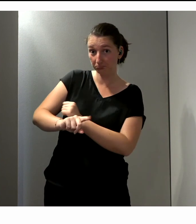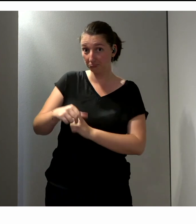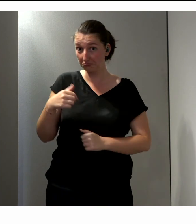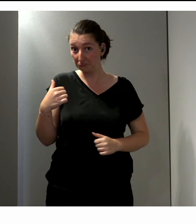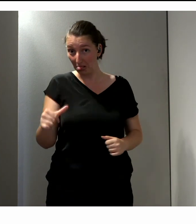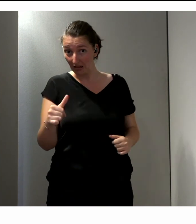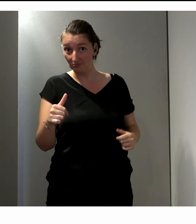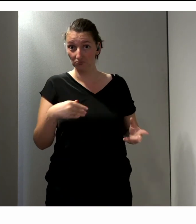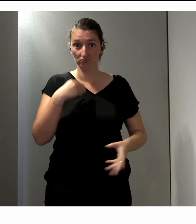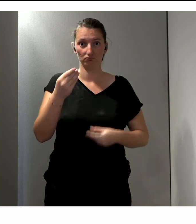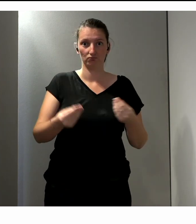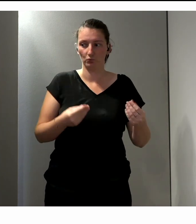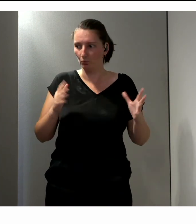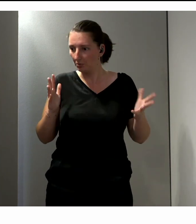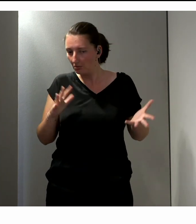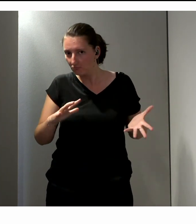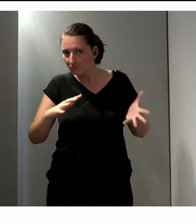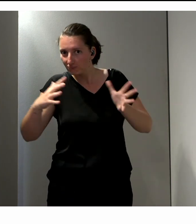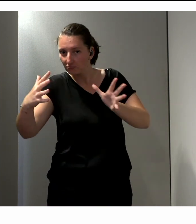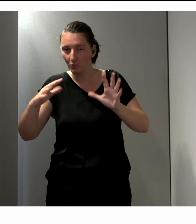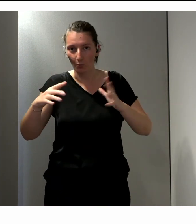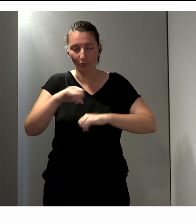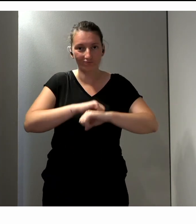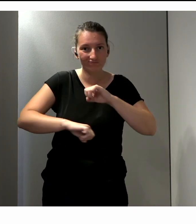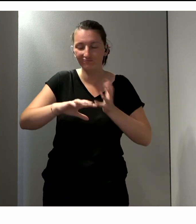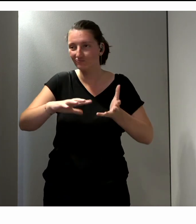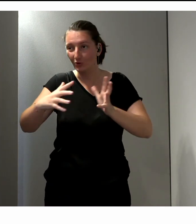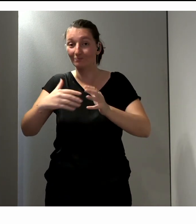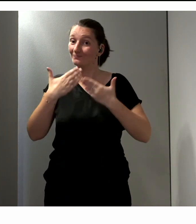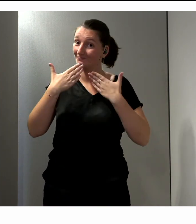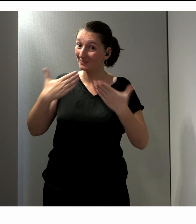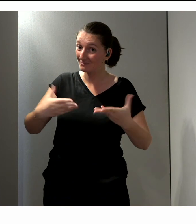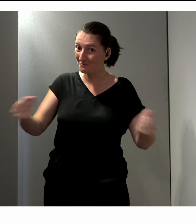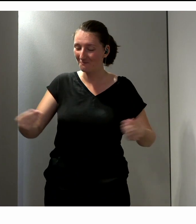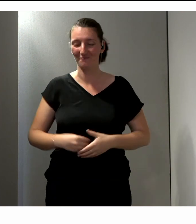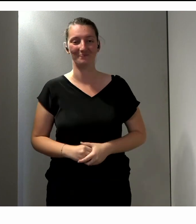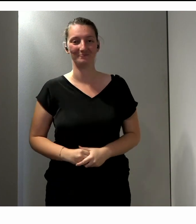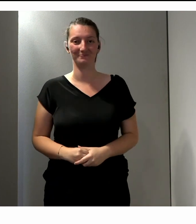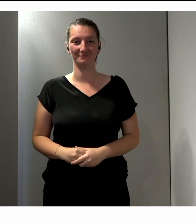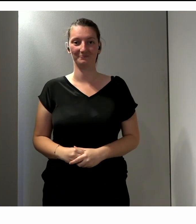et comment nous pouvons faire évoluer et faire bouger les lignes. Merci beaucoup.